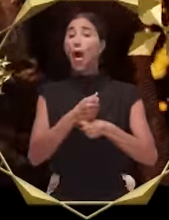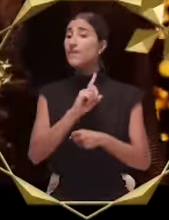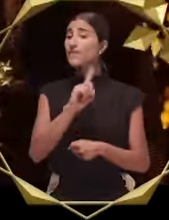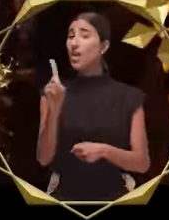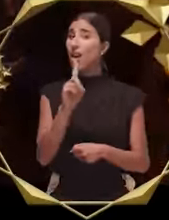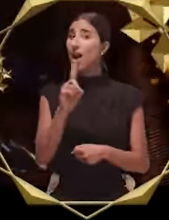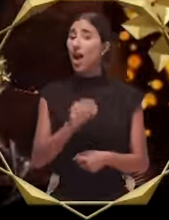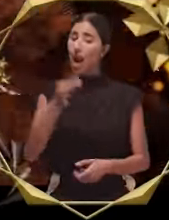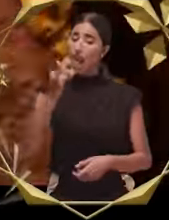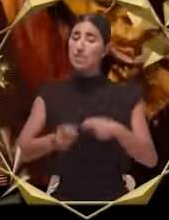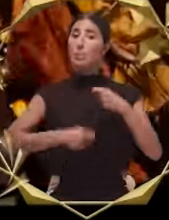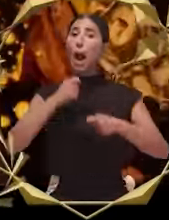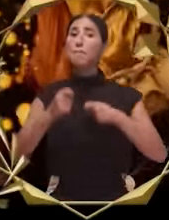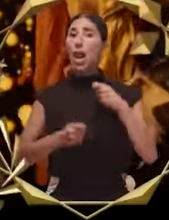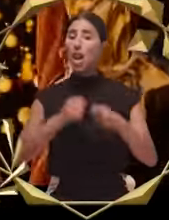تبقيك ساكن